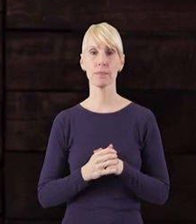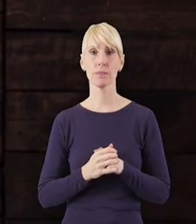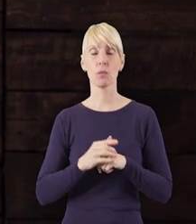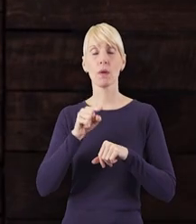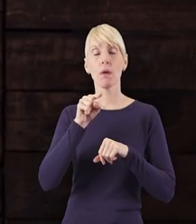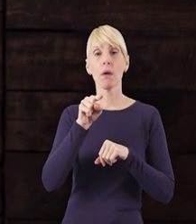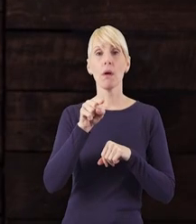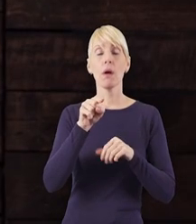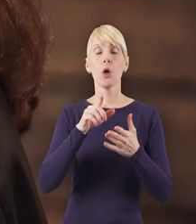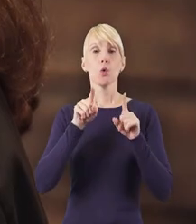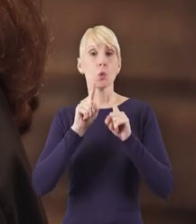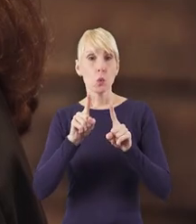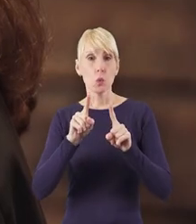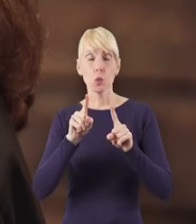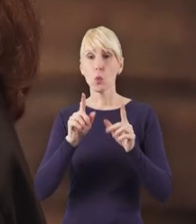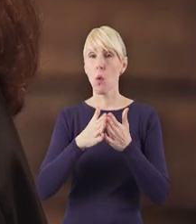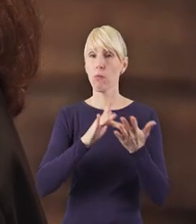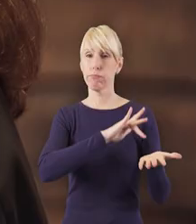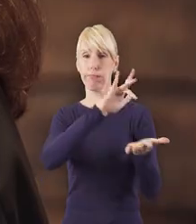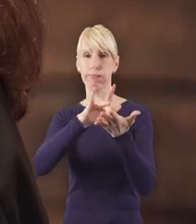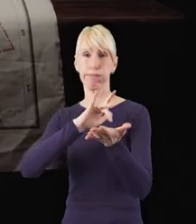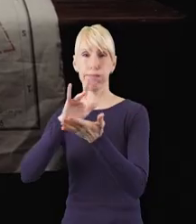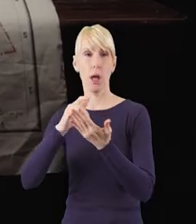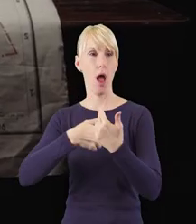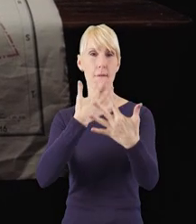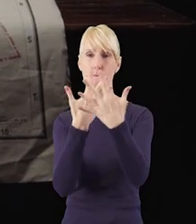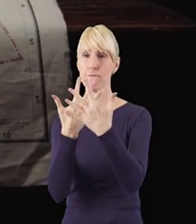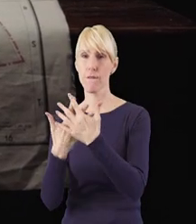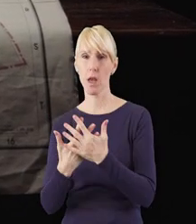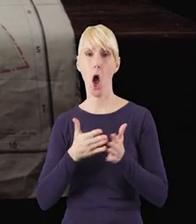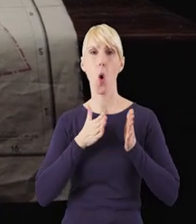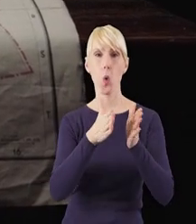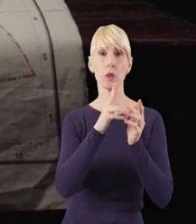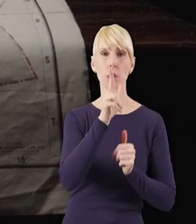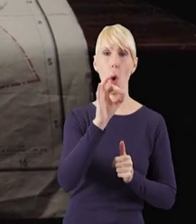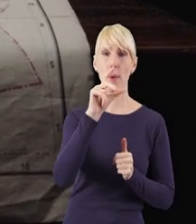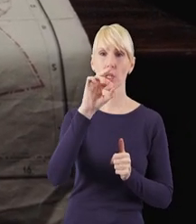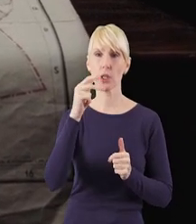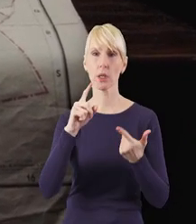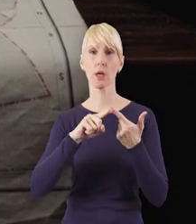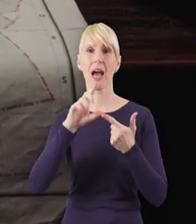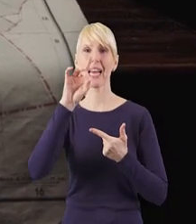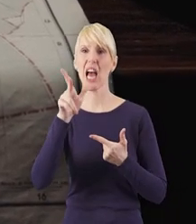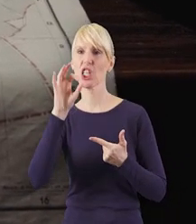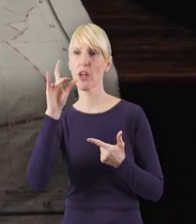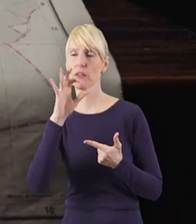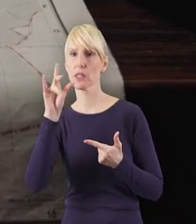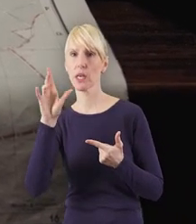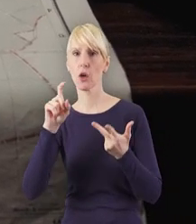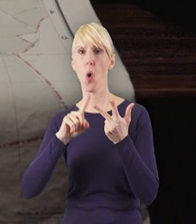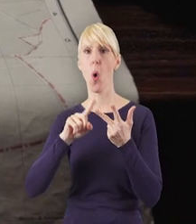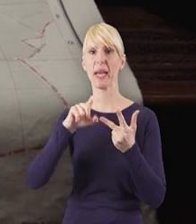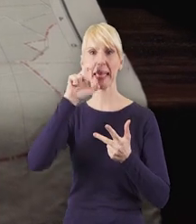Aresztowani na terenie Łodzi trafiali do kilku placówek więziennych przy ulicy Kopernika, Sterlinga, Kraszewskiego